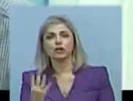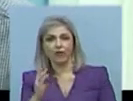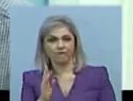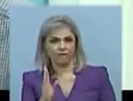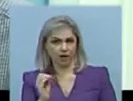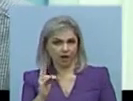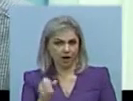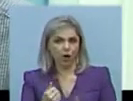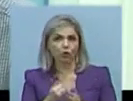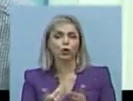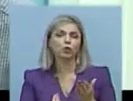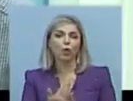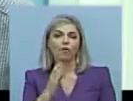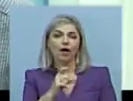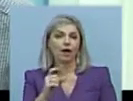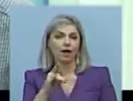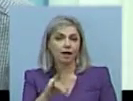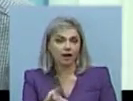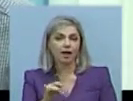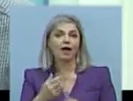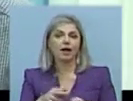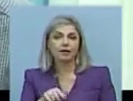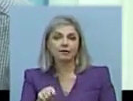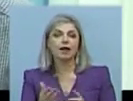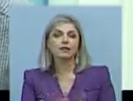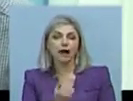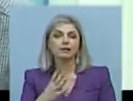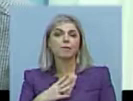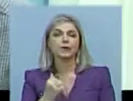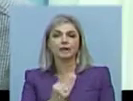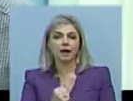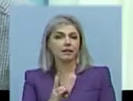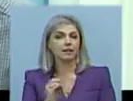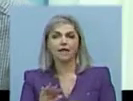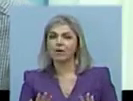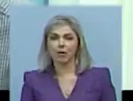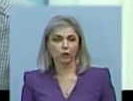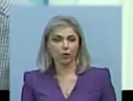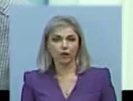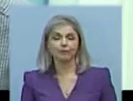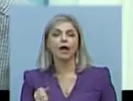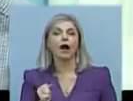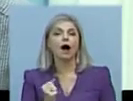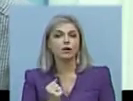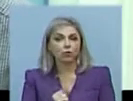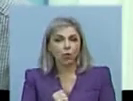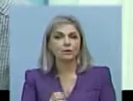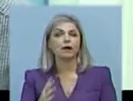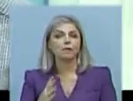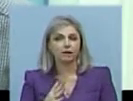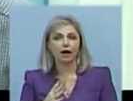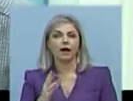століття до нової ери. І ця знахідка була зроблена не випадково, а вона була зроблена